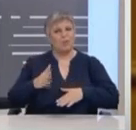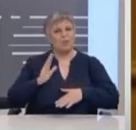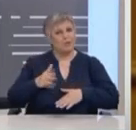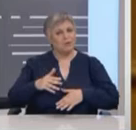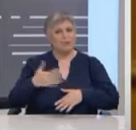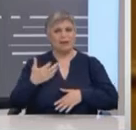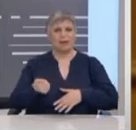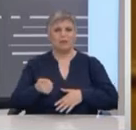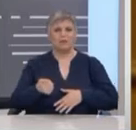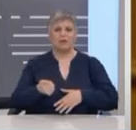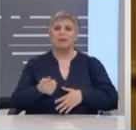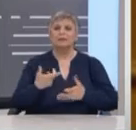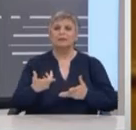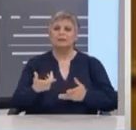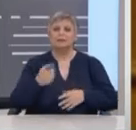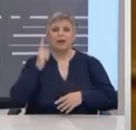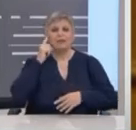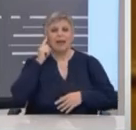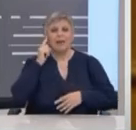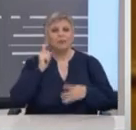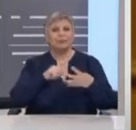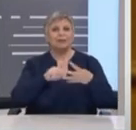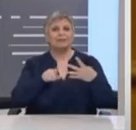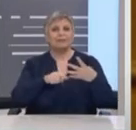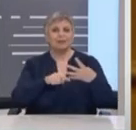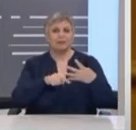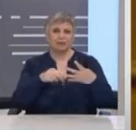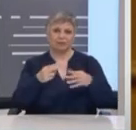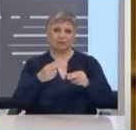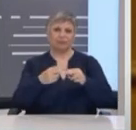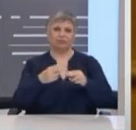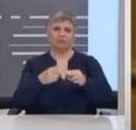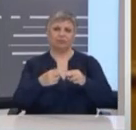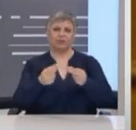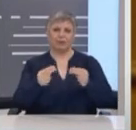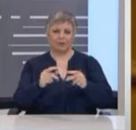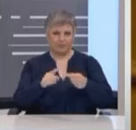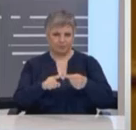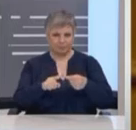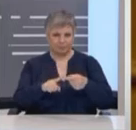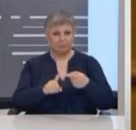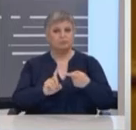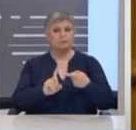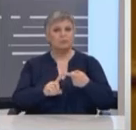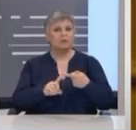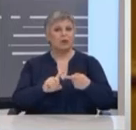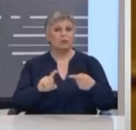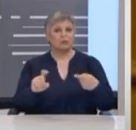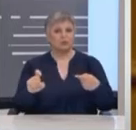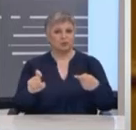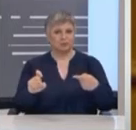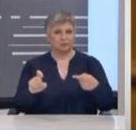Κυπριακό και την πορεία από εδώ και στο εξής, 4 σημαντικά συμπεράσματα. Πρώτο, ότι υπάρχει